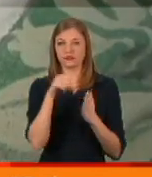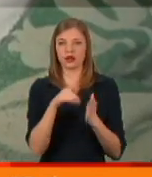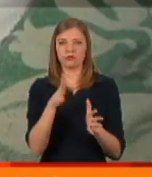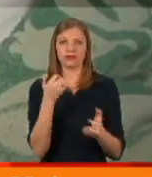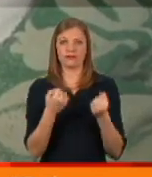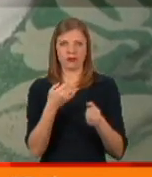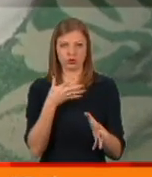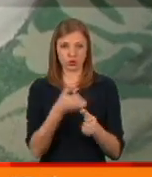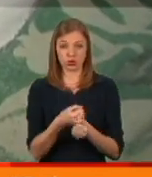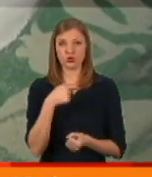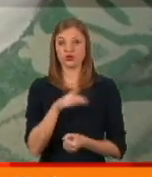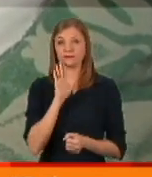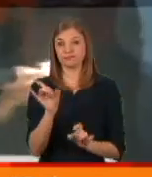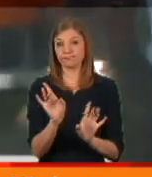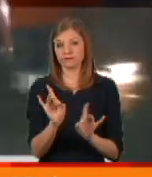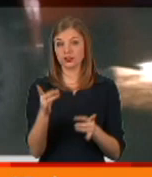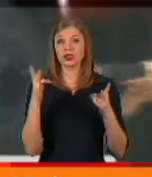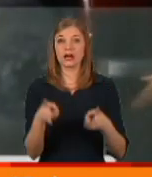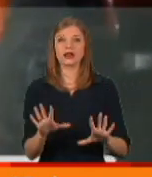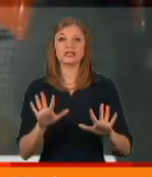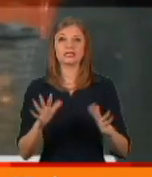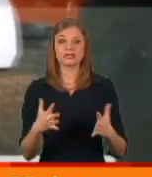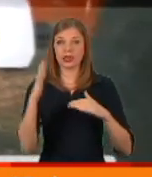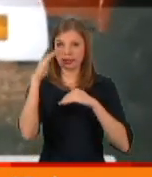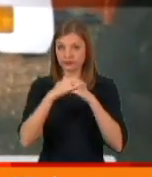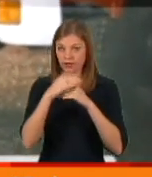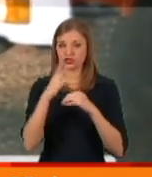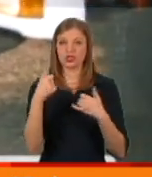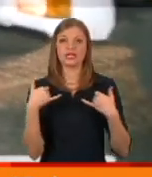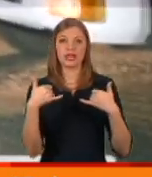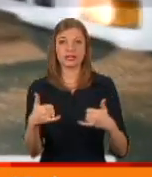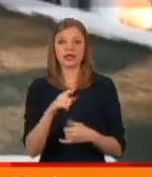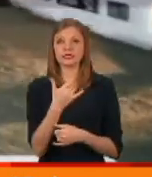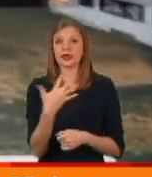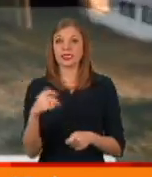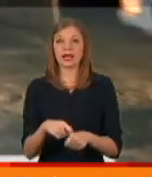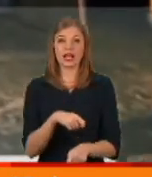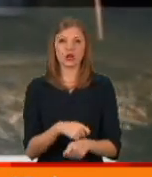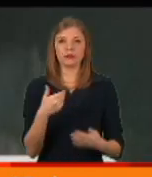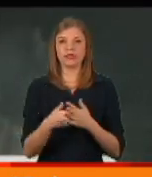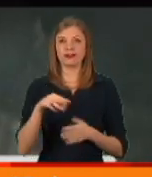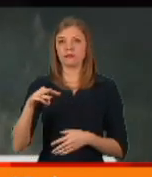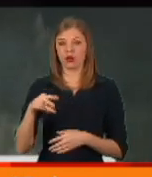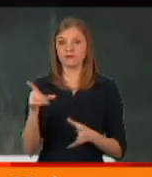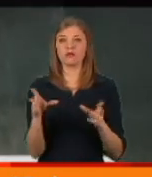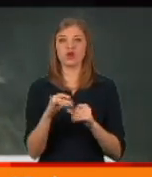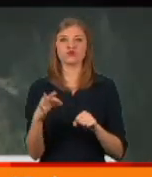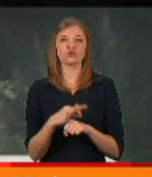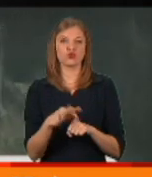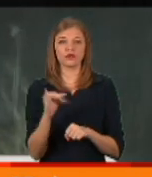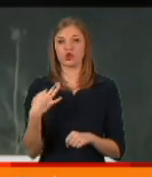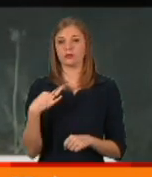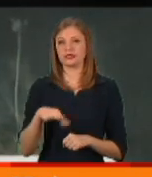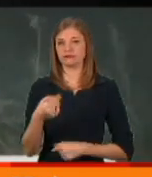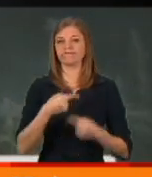втрапила в автотрощу. Христина розповідає, трагедія сталася ввечері на трасі, за кілька кілометрів від Миколаєва. Вона разом із чоловіком та